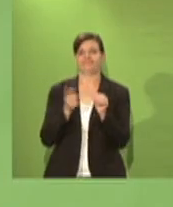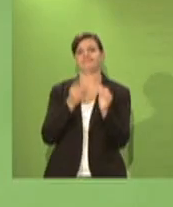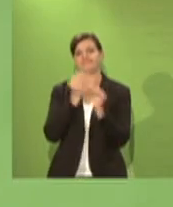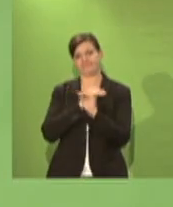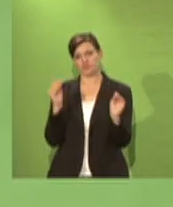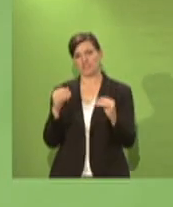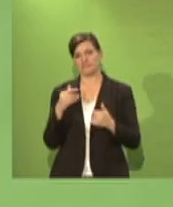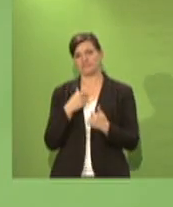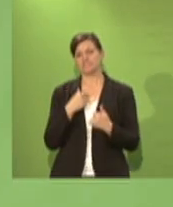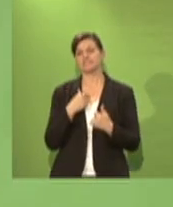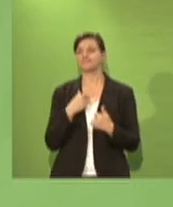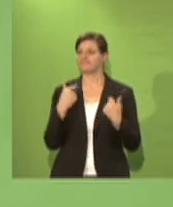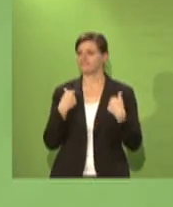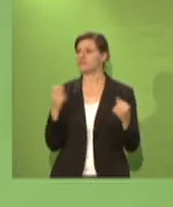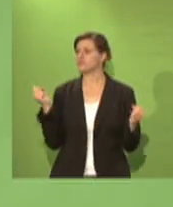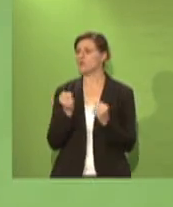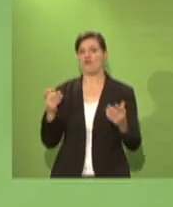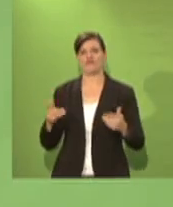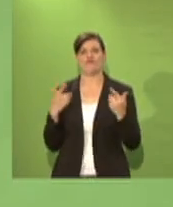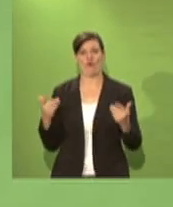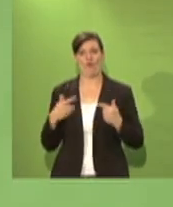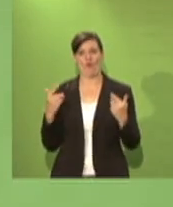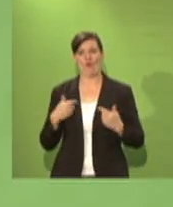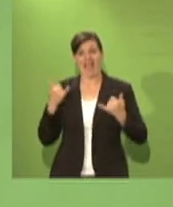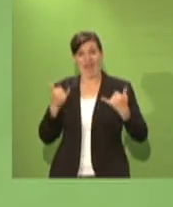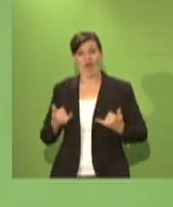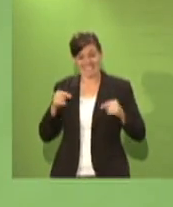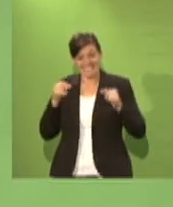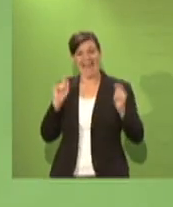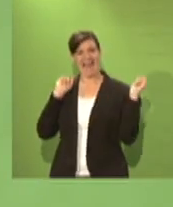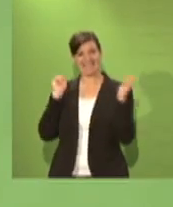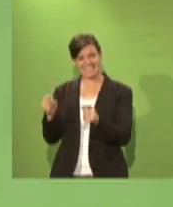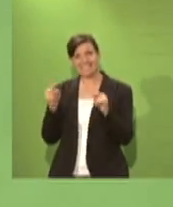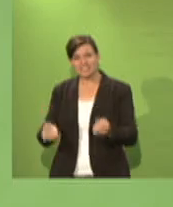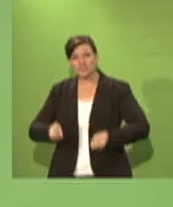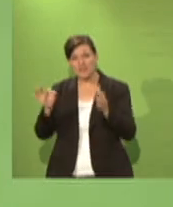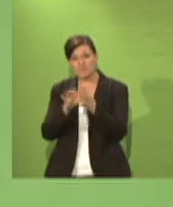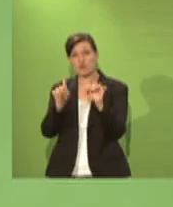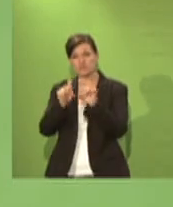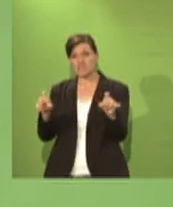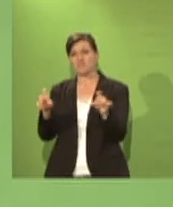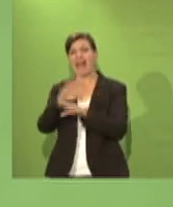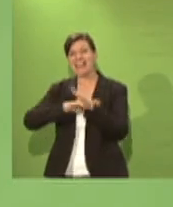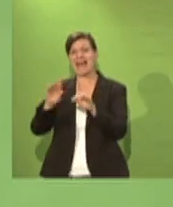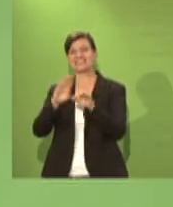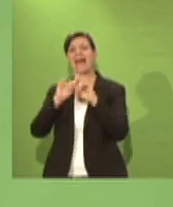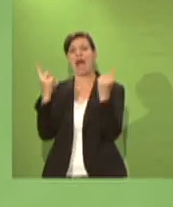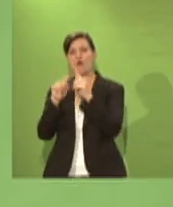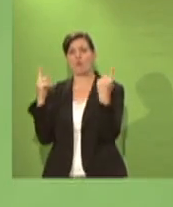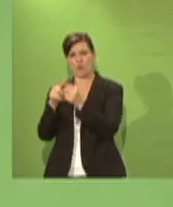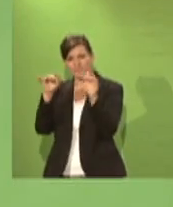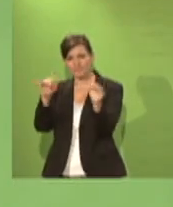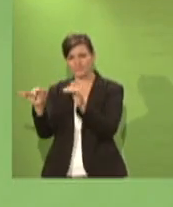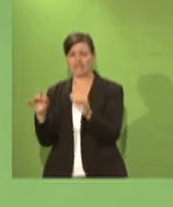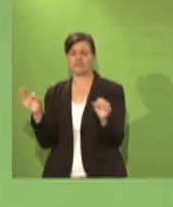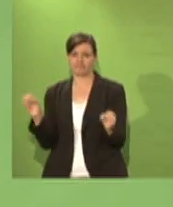die erste Botschaft wäre, dass ich mich unglaublich freue, dass wir heute hier diesen Antrag und dieses Schwerpunktthema gesetzt haben, ländliche Räume, weil das